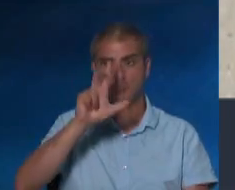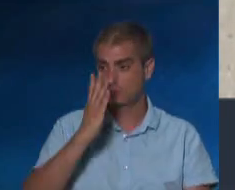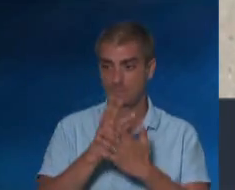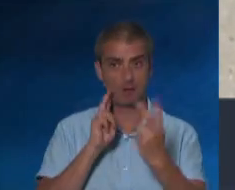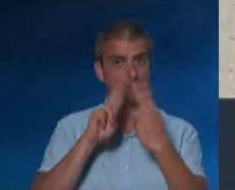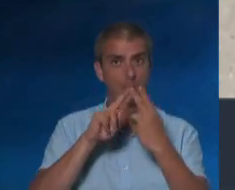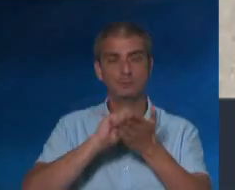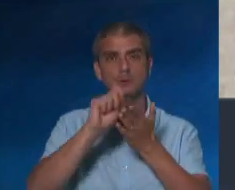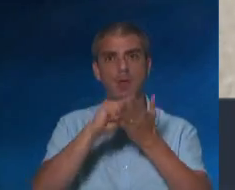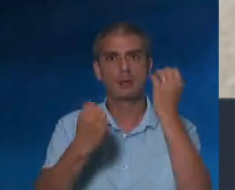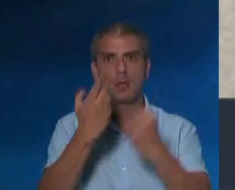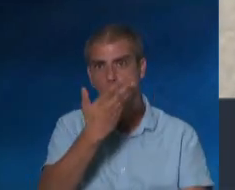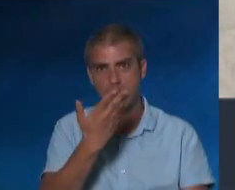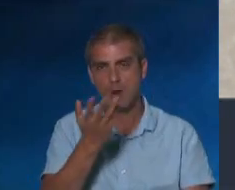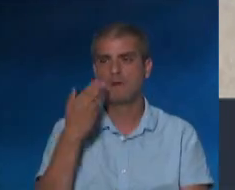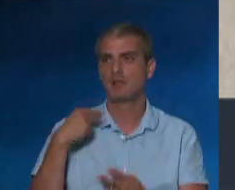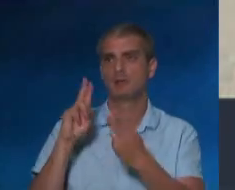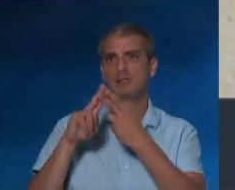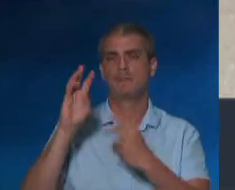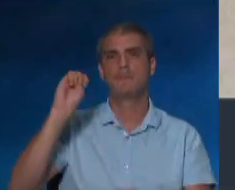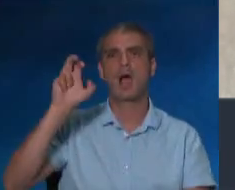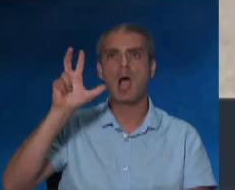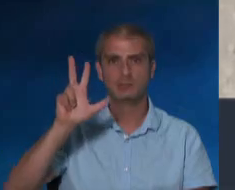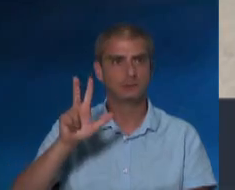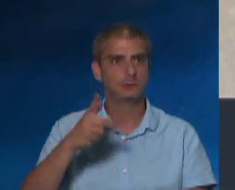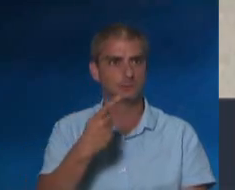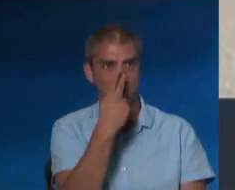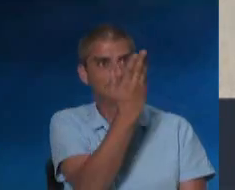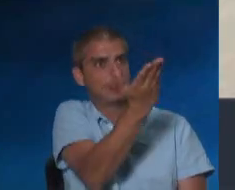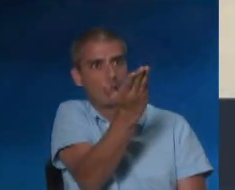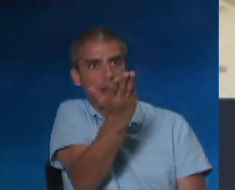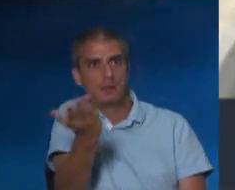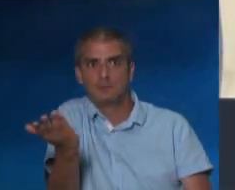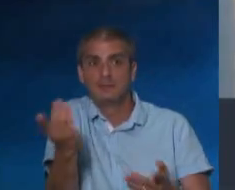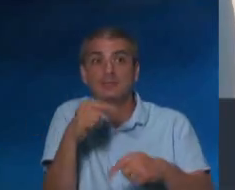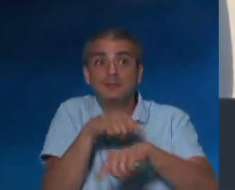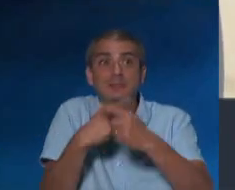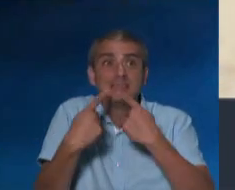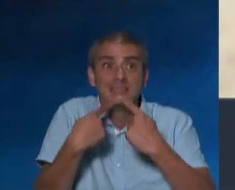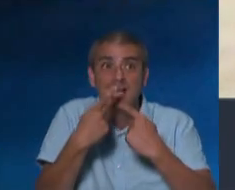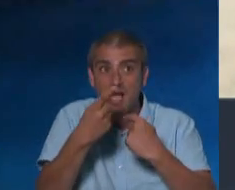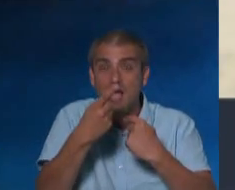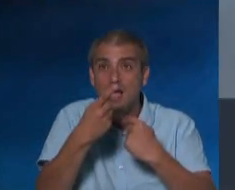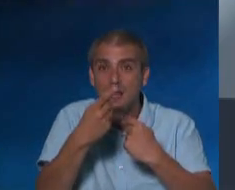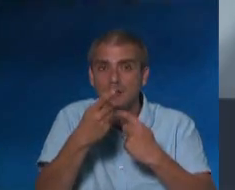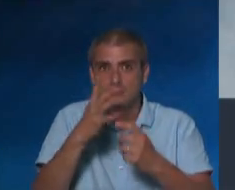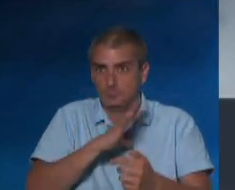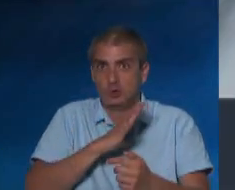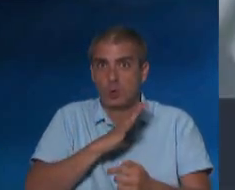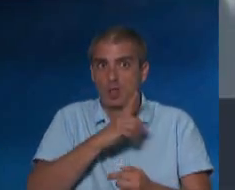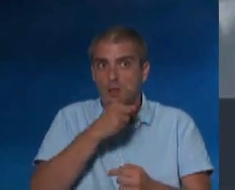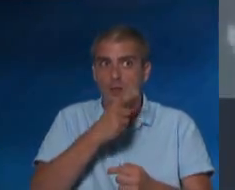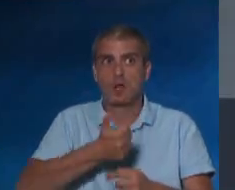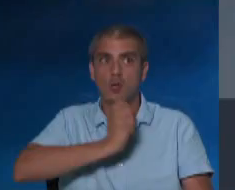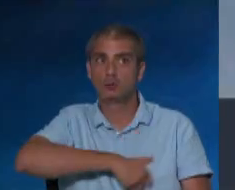تحبوره ويشفت ام معاد توخ دي سيخال صومت ايلوت سيپور يم سوكان